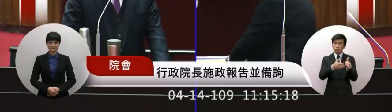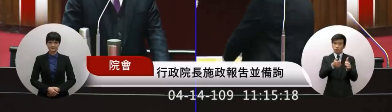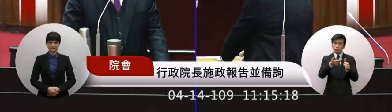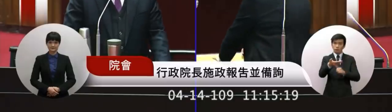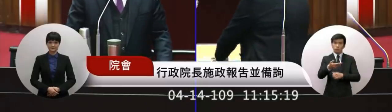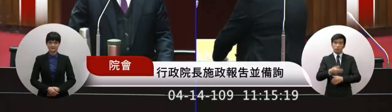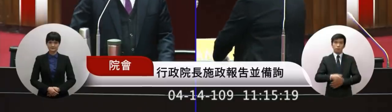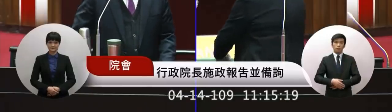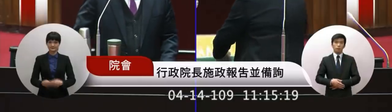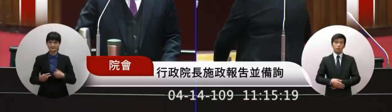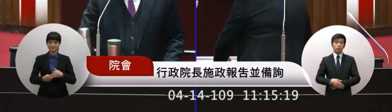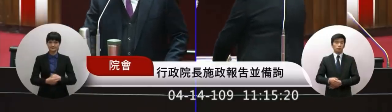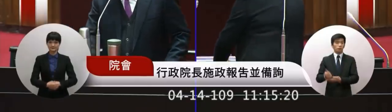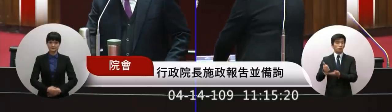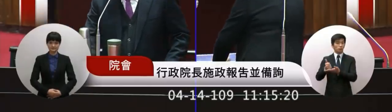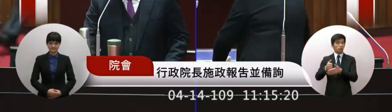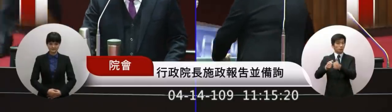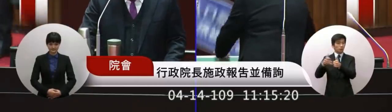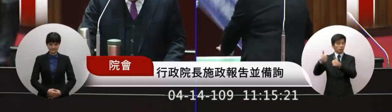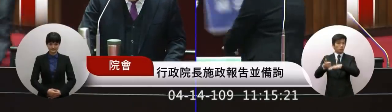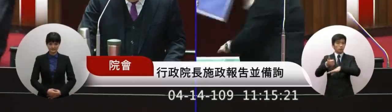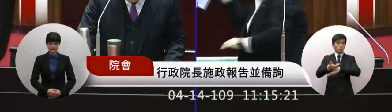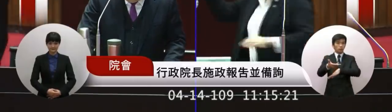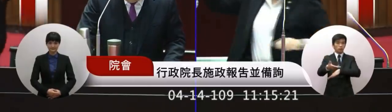請衛福部何次長